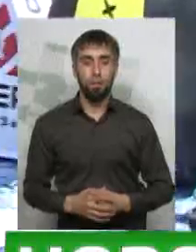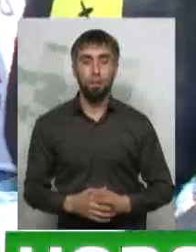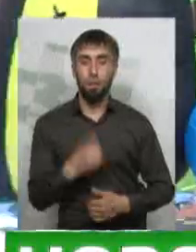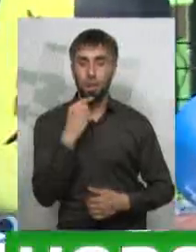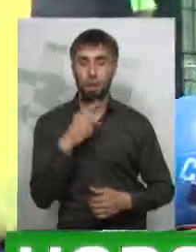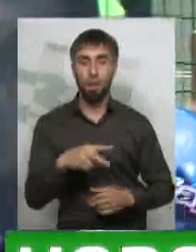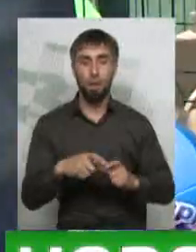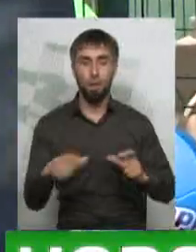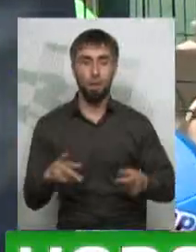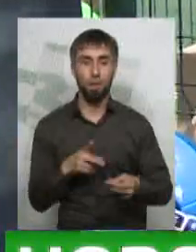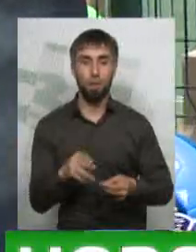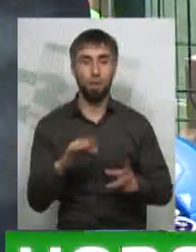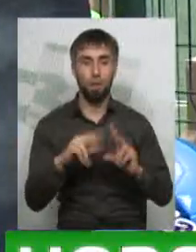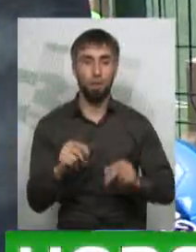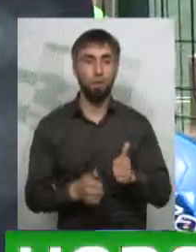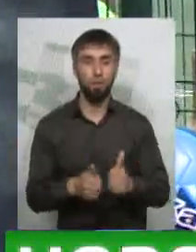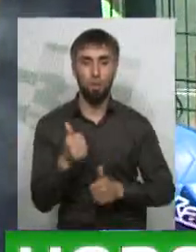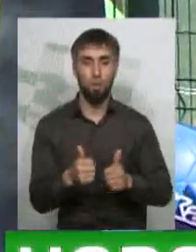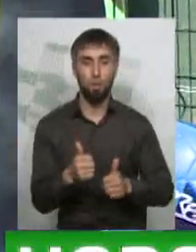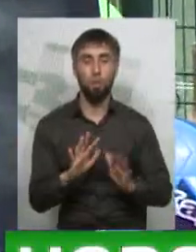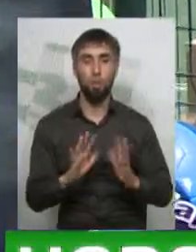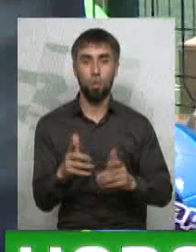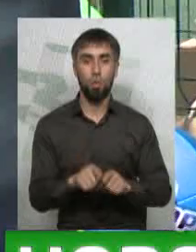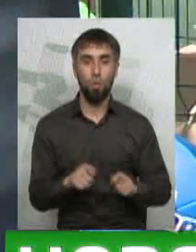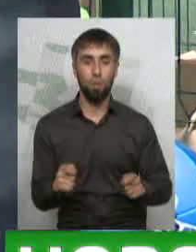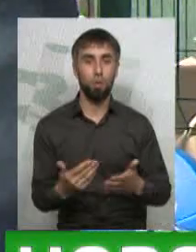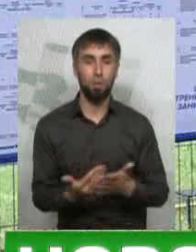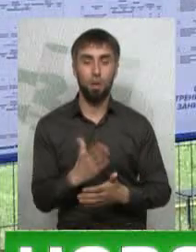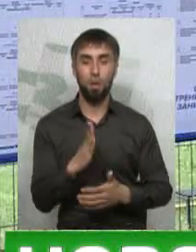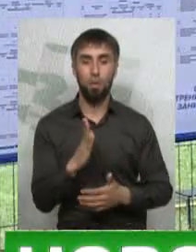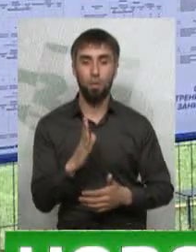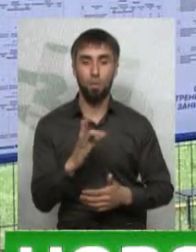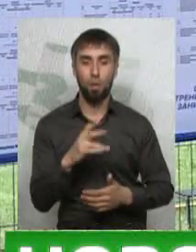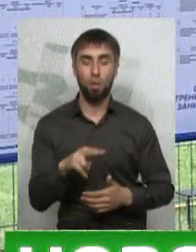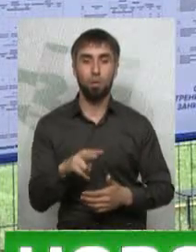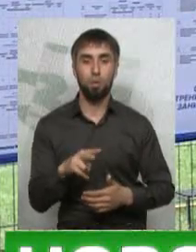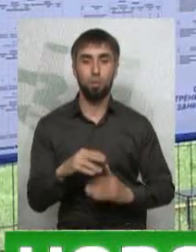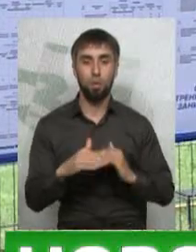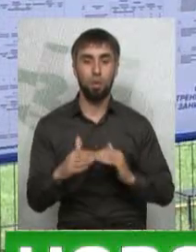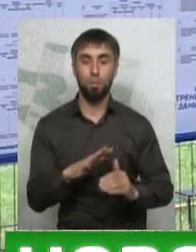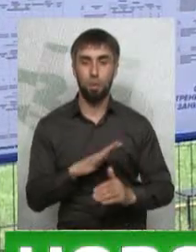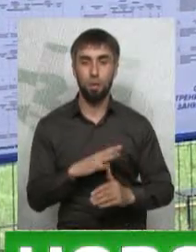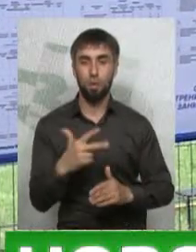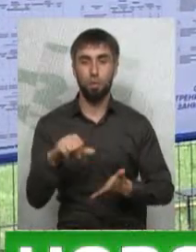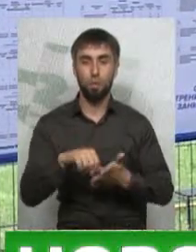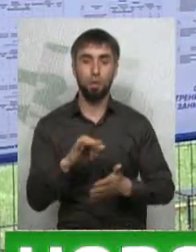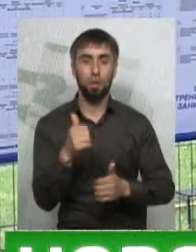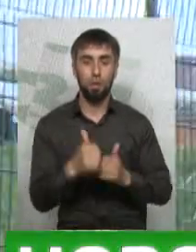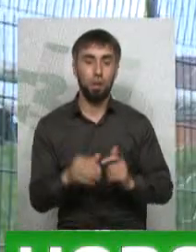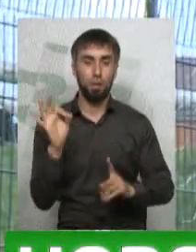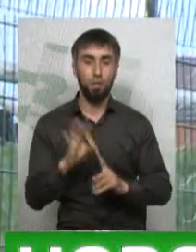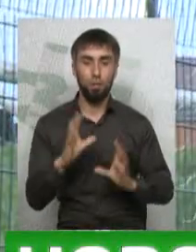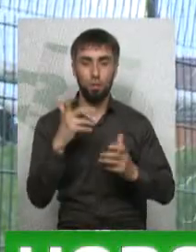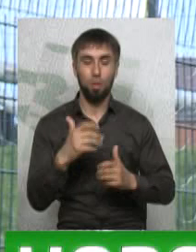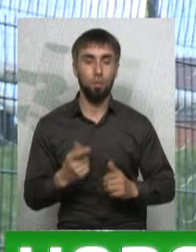Красная ленточка перерезана, а значит, соревнованием по случаю открытия новой воркаут-площадки быть. 30 участников, и каждый нацелен